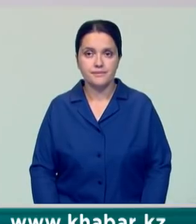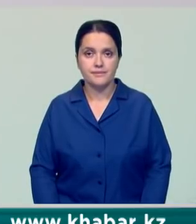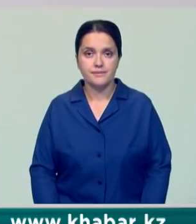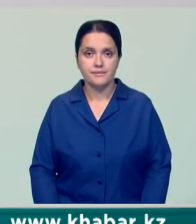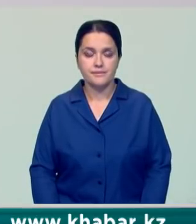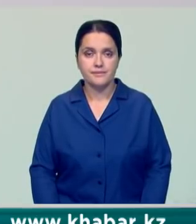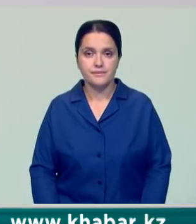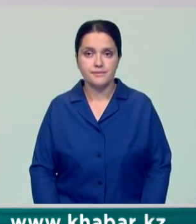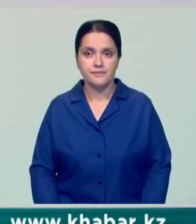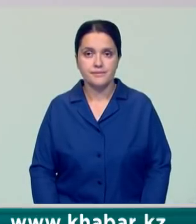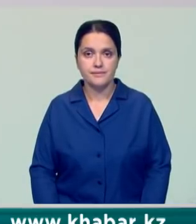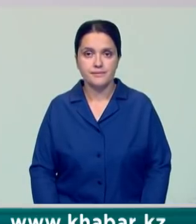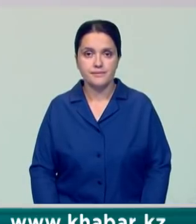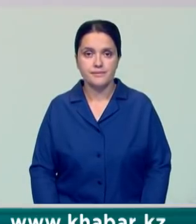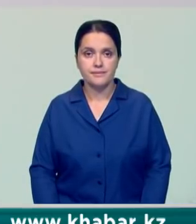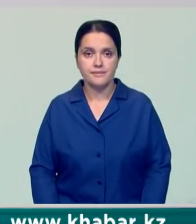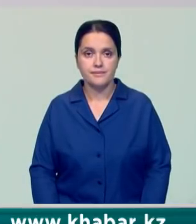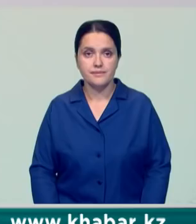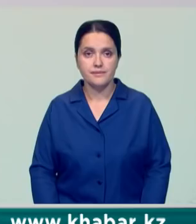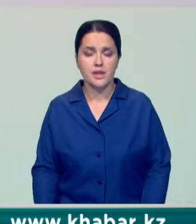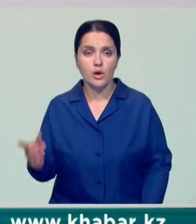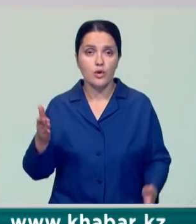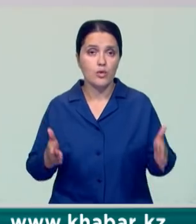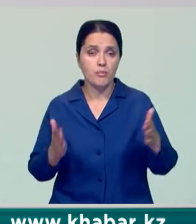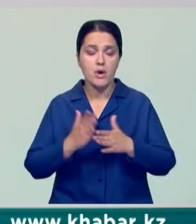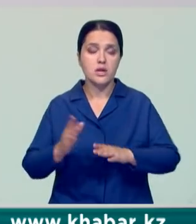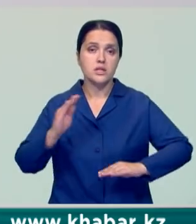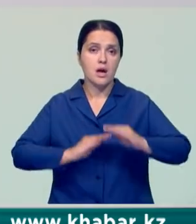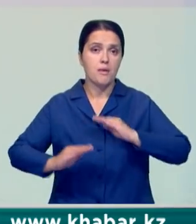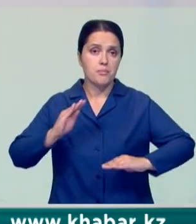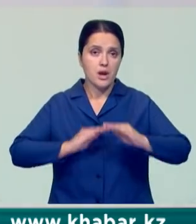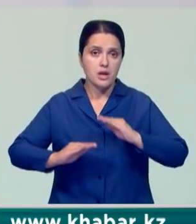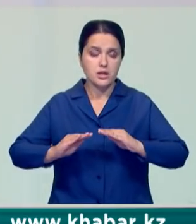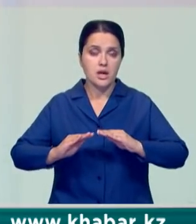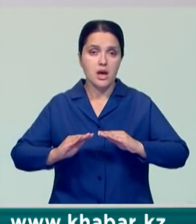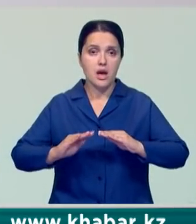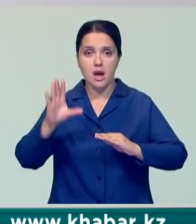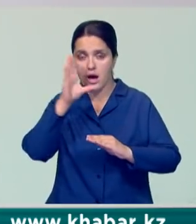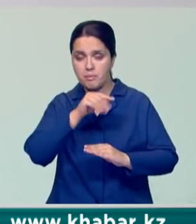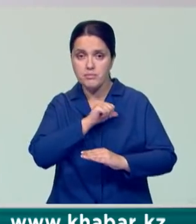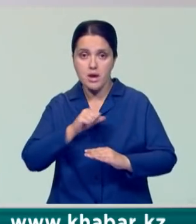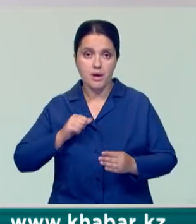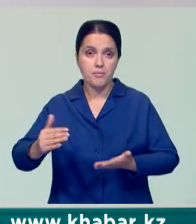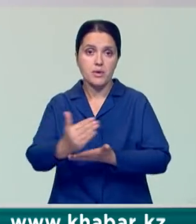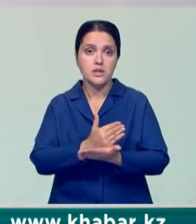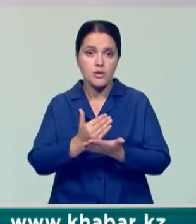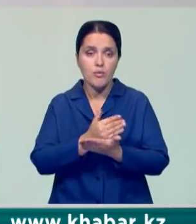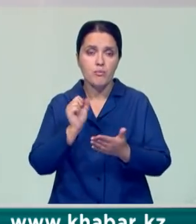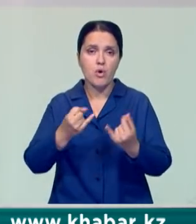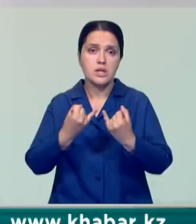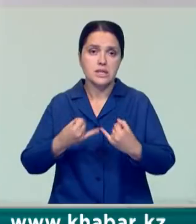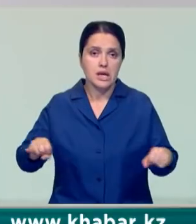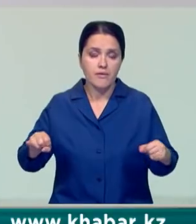робота это в определенном порядке собрать все элементы на поле такие как цифровые устройства кабели и